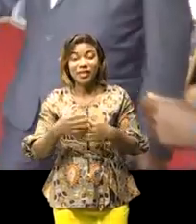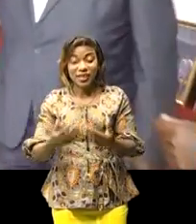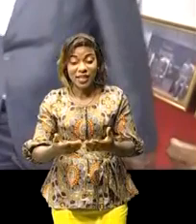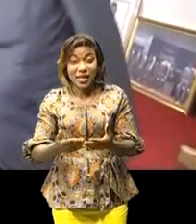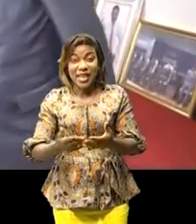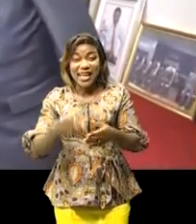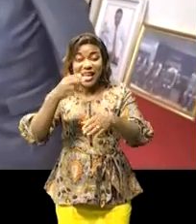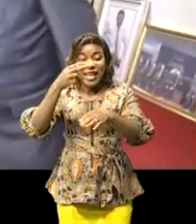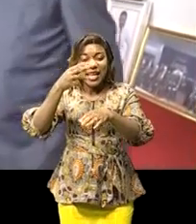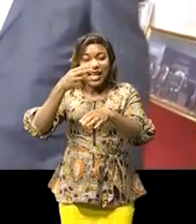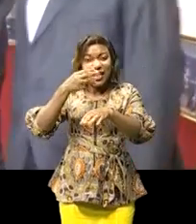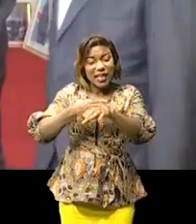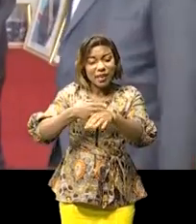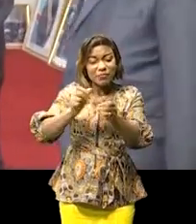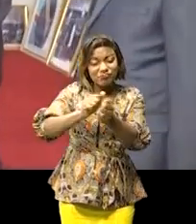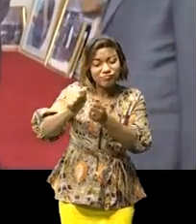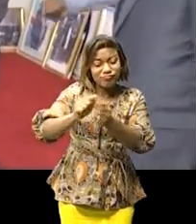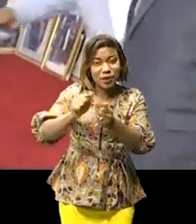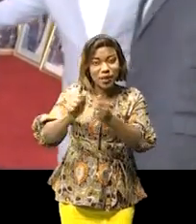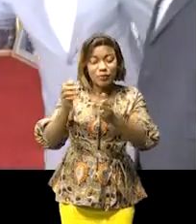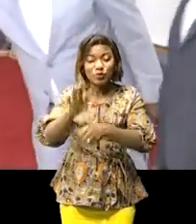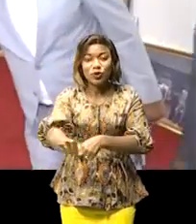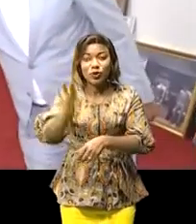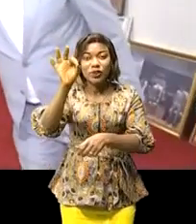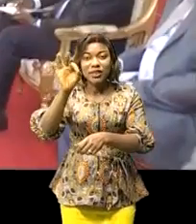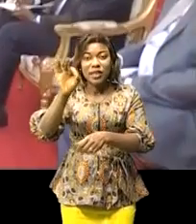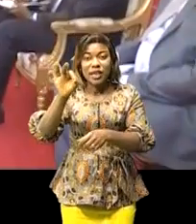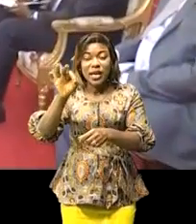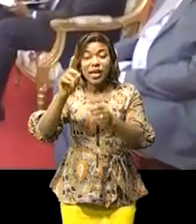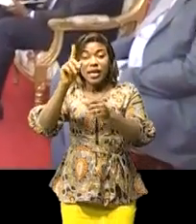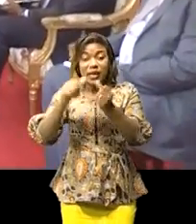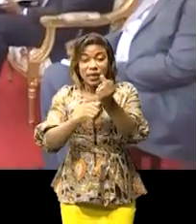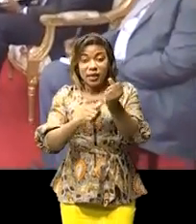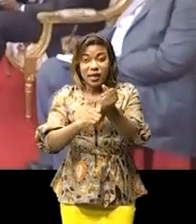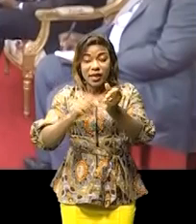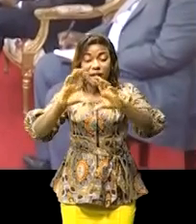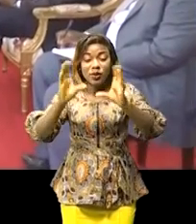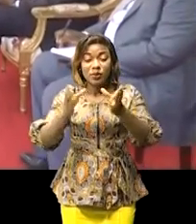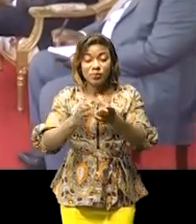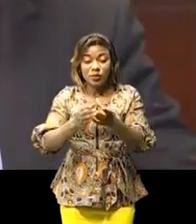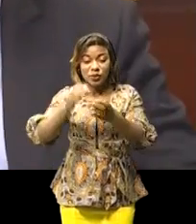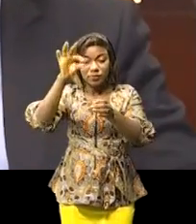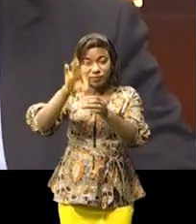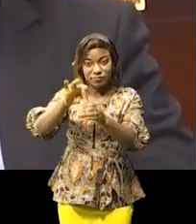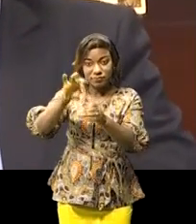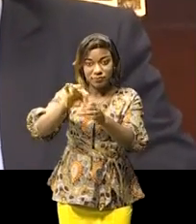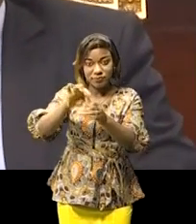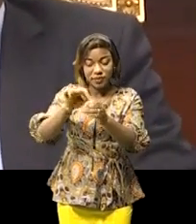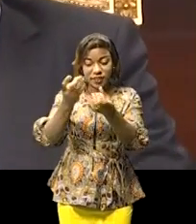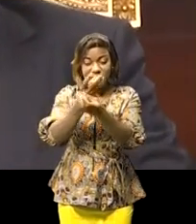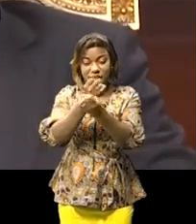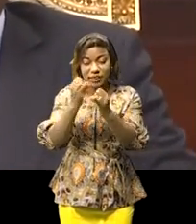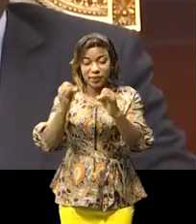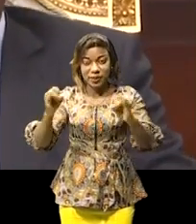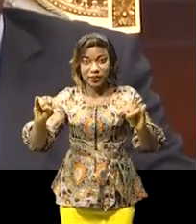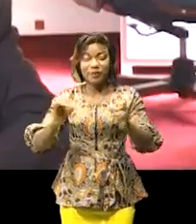épuisé les temps impartis pour la désignation de leurs collègues à la Commission électorale nationale indépendante et ne se sont toujours pas mises d'accord.